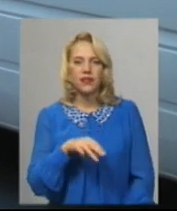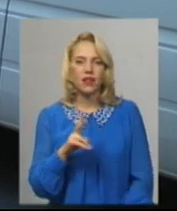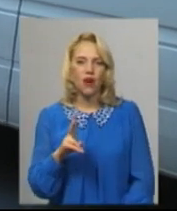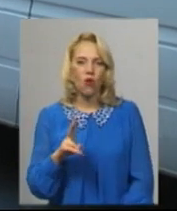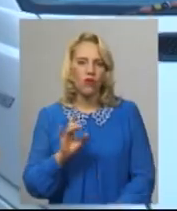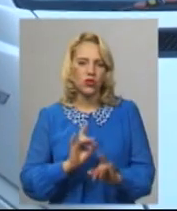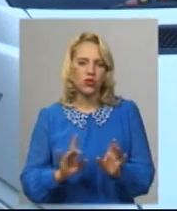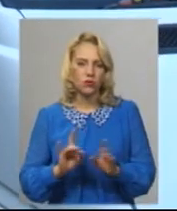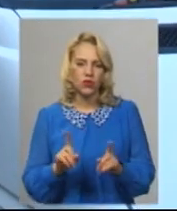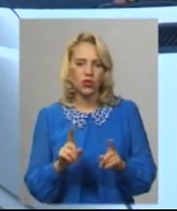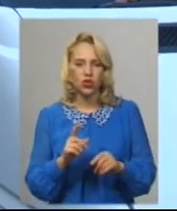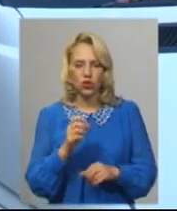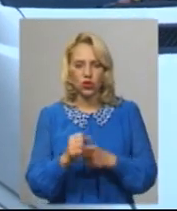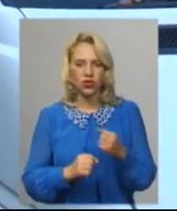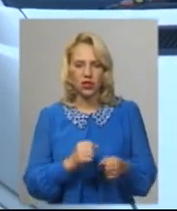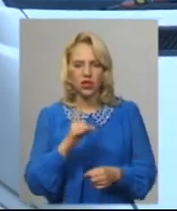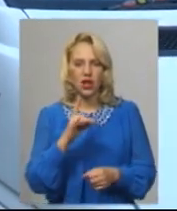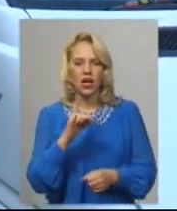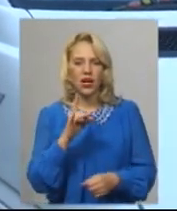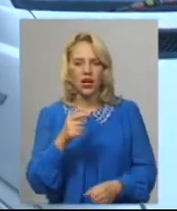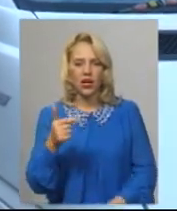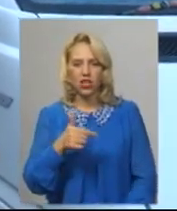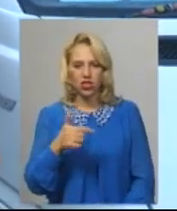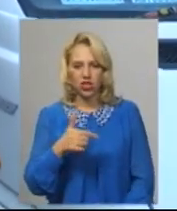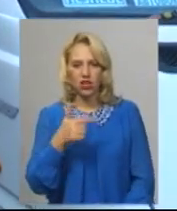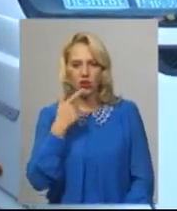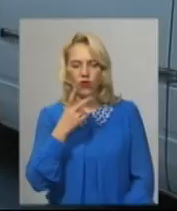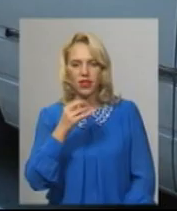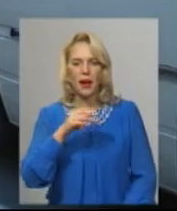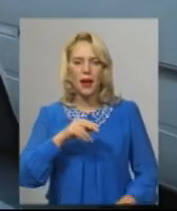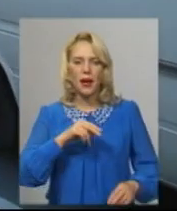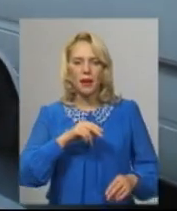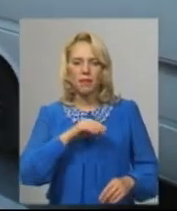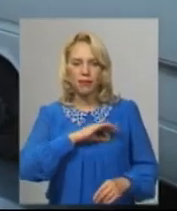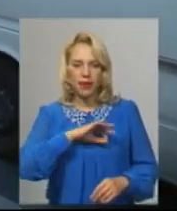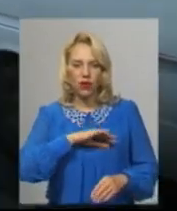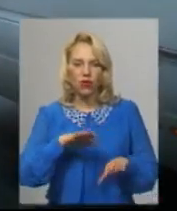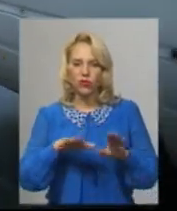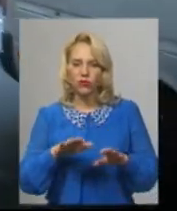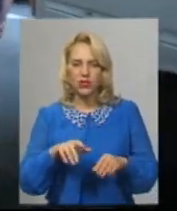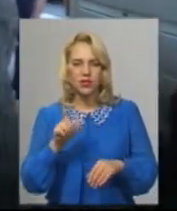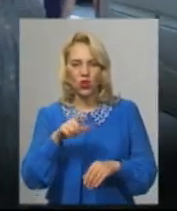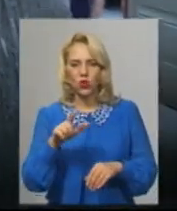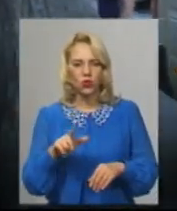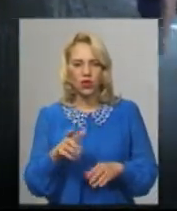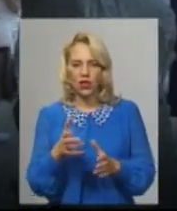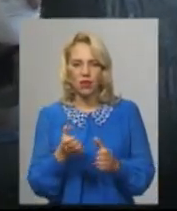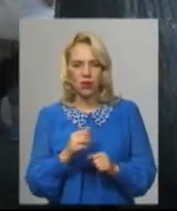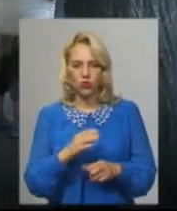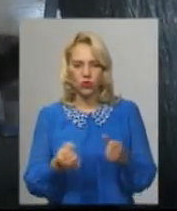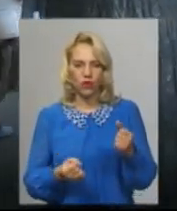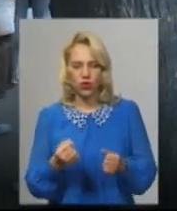розповідає, їде в мікрорайон Гречани. На пільгове місце у маршрутку, каже, водії не беруть. Не взяли. Друга група не взяла.